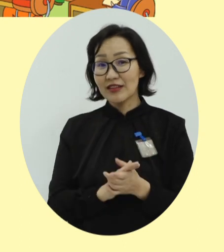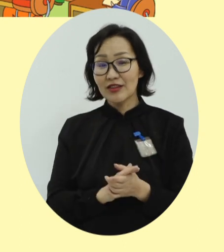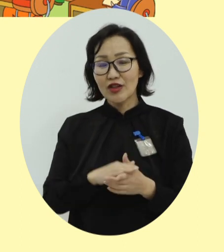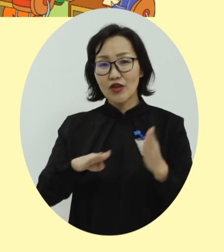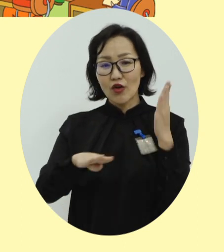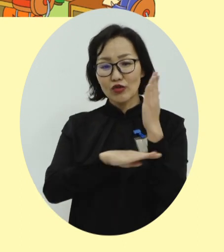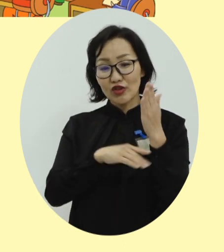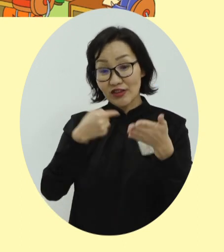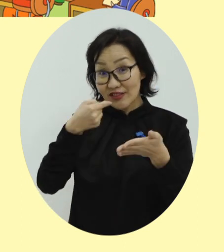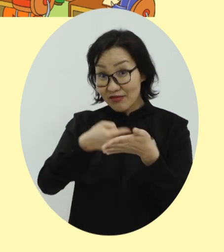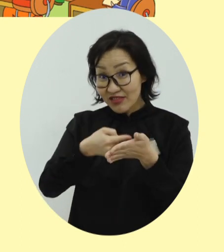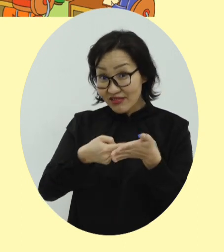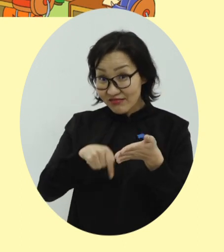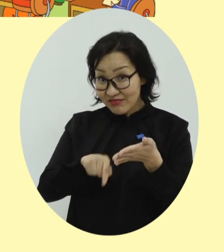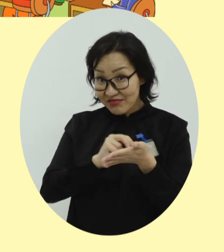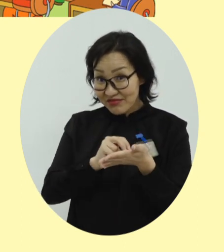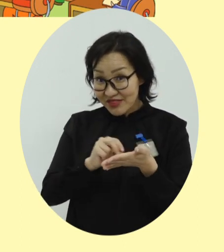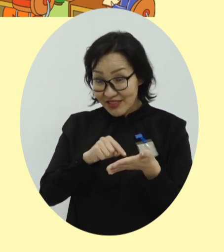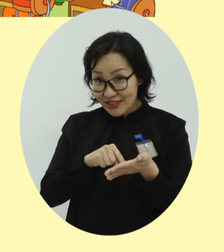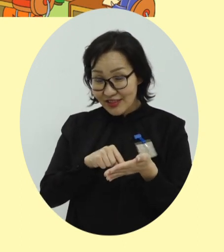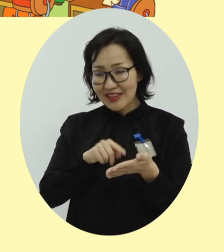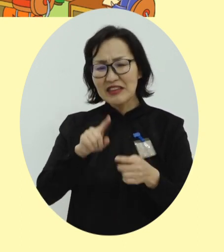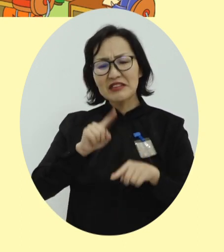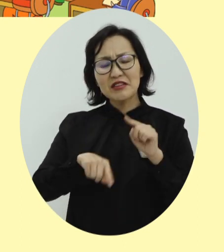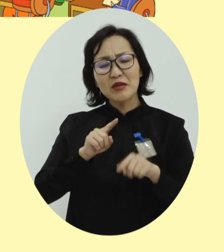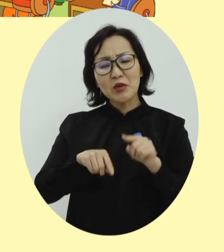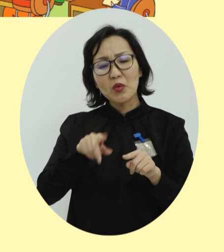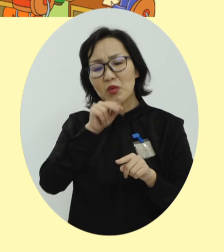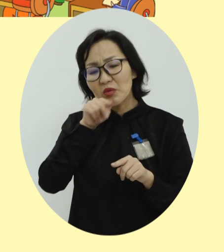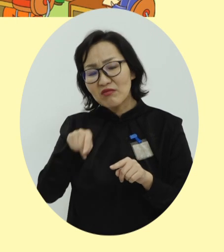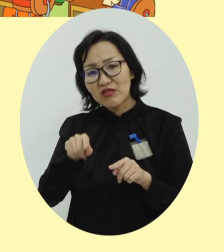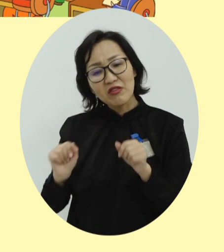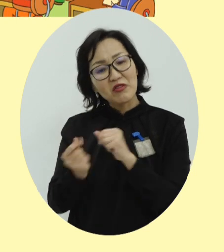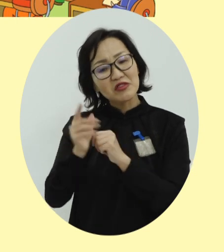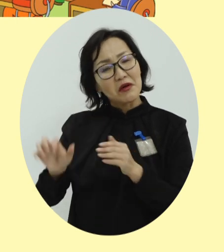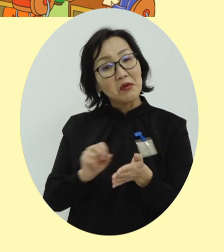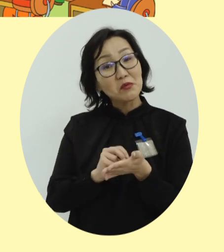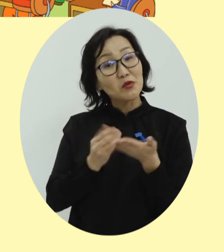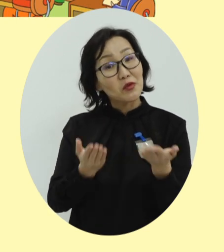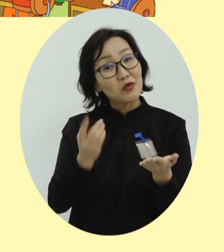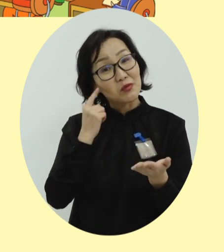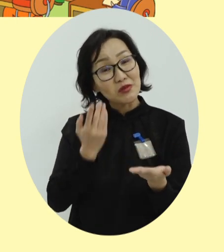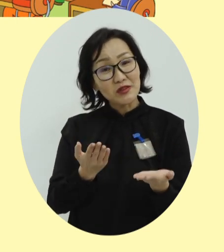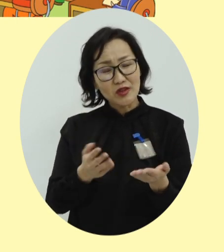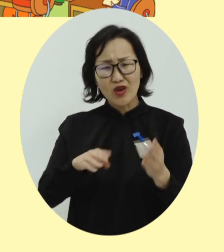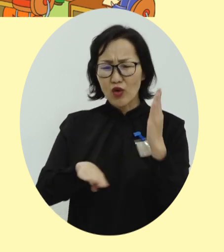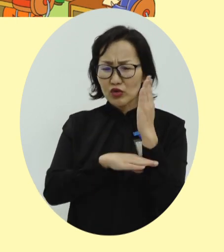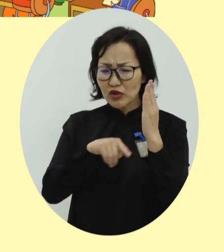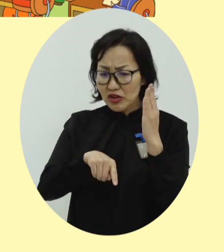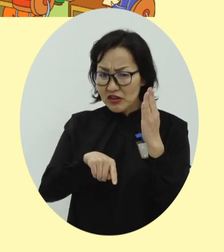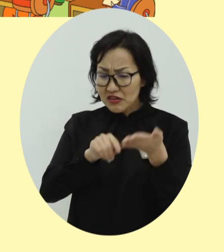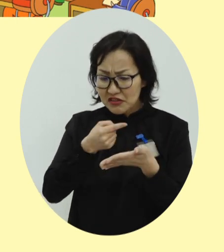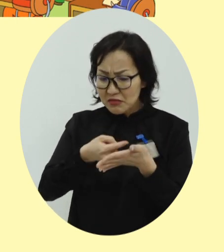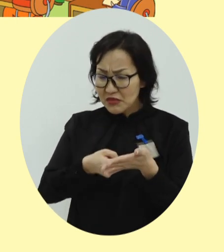Бат өдрийн тэмдэглэл бичгтэй ямар үйл явдлыг онцолж бичих бол? Өдрийн тэмдэглэлд яг юуг